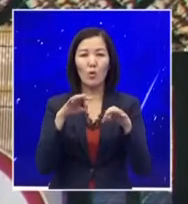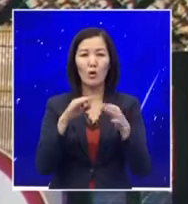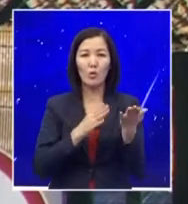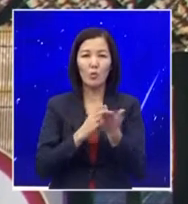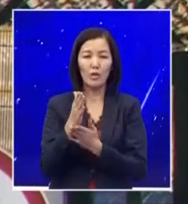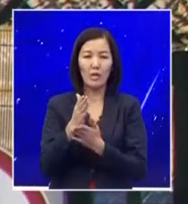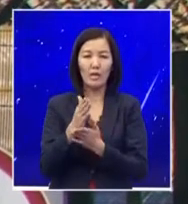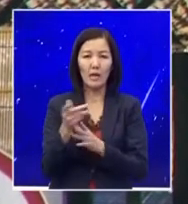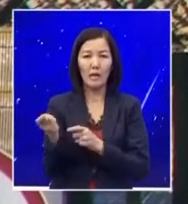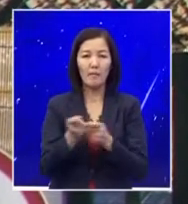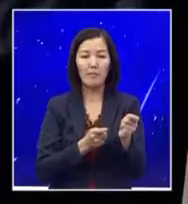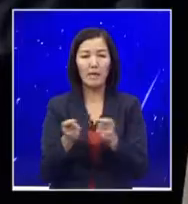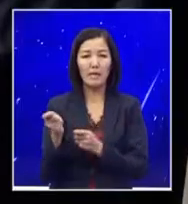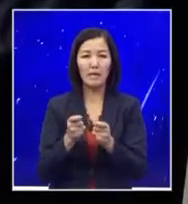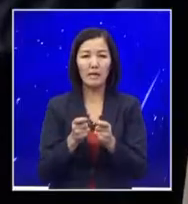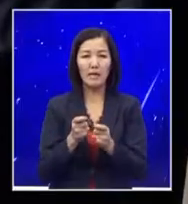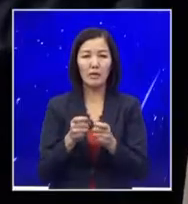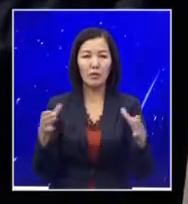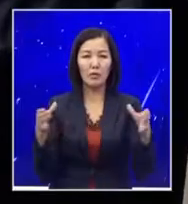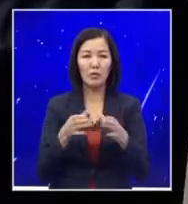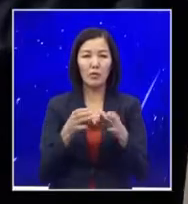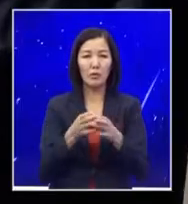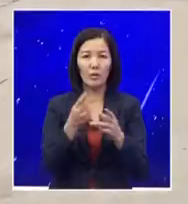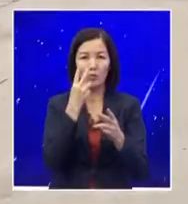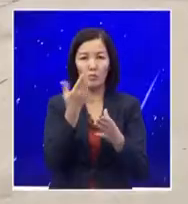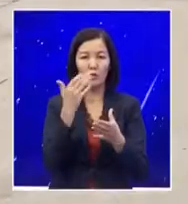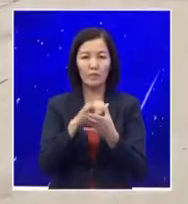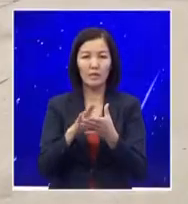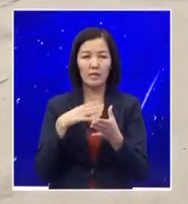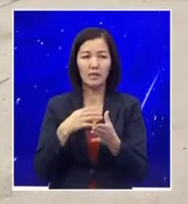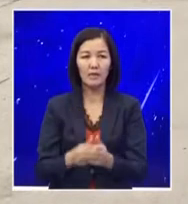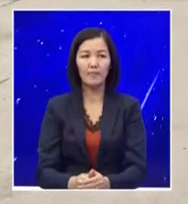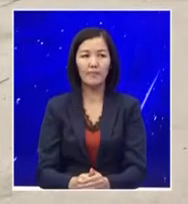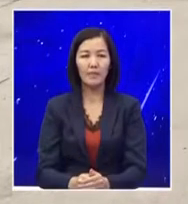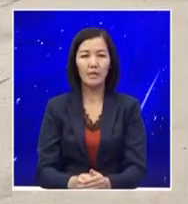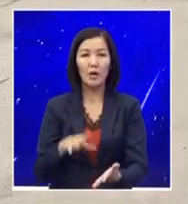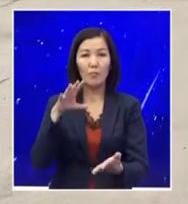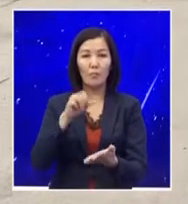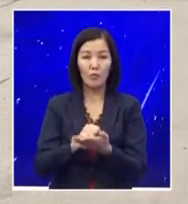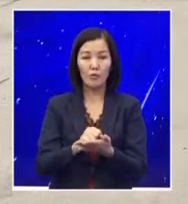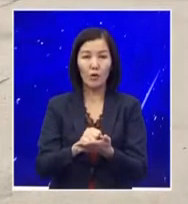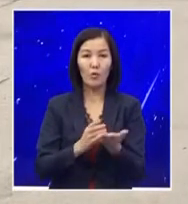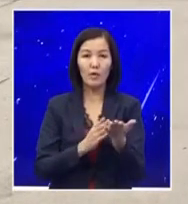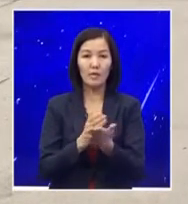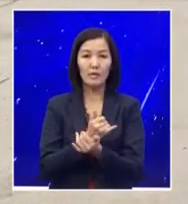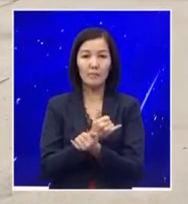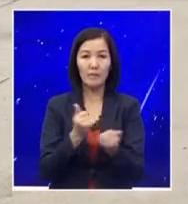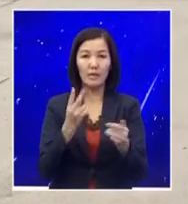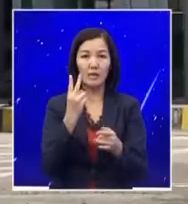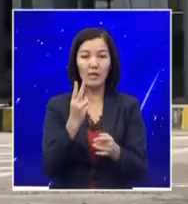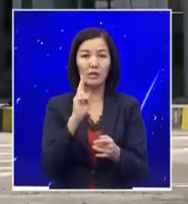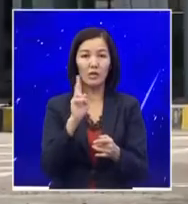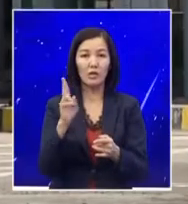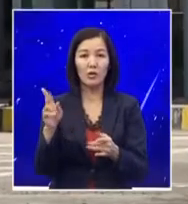Жергілікті билік жұмыстың барысын арнайы мониторинг тобына көрсетті. Брондау қызметі 2-ші қыркүйектен басталды.